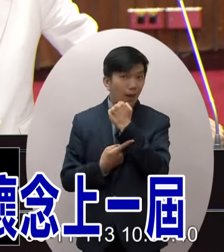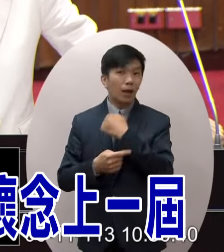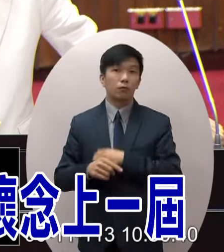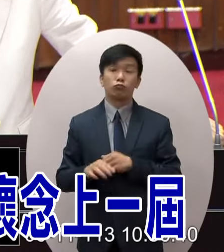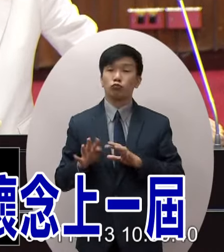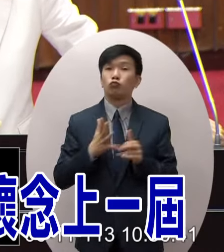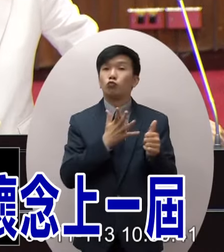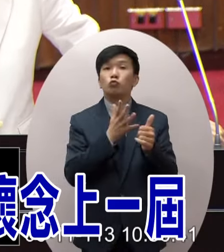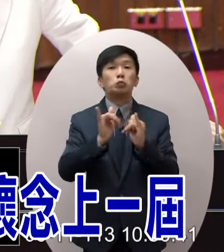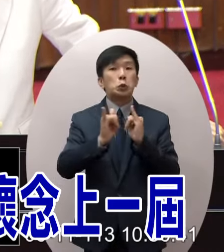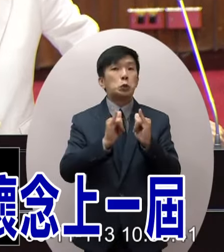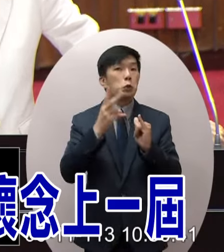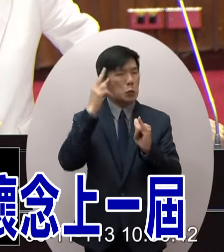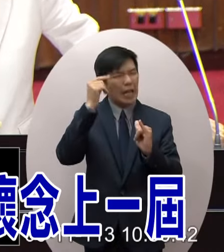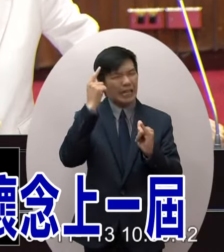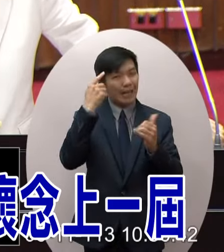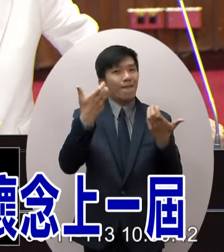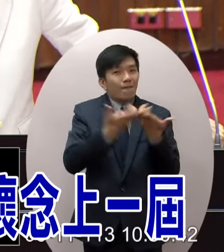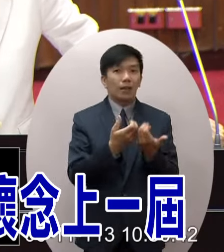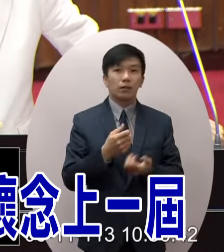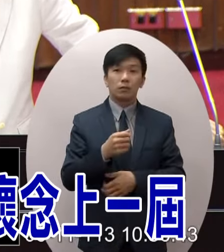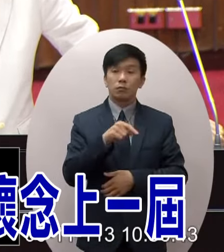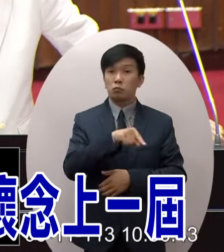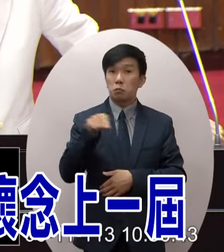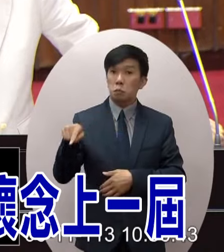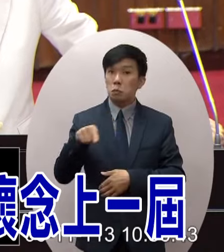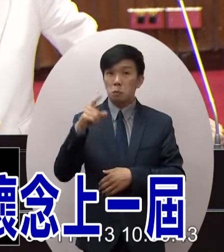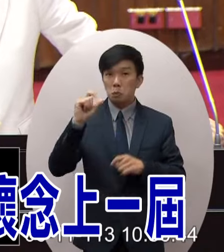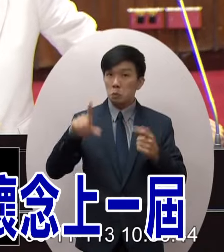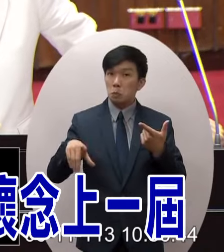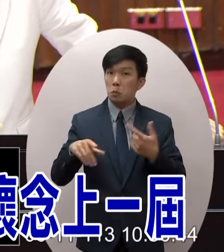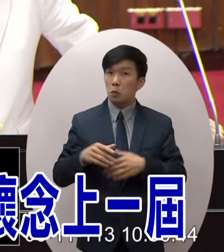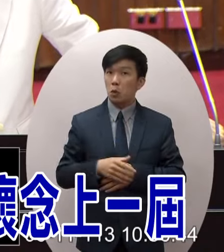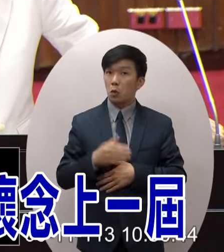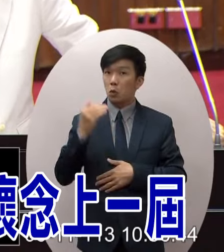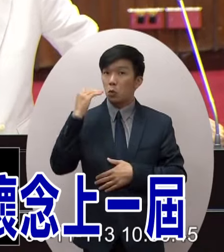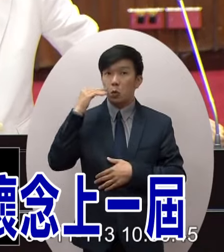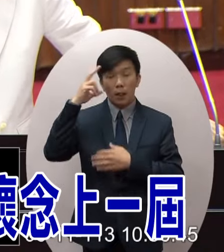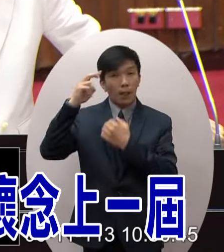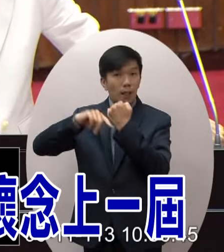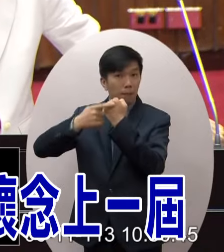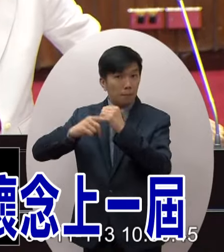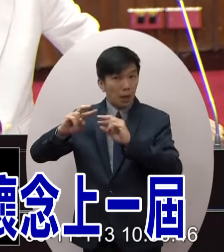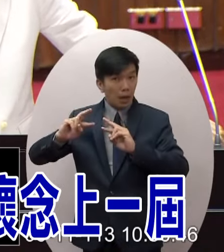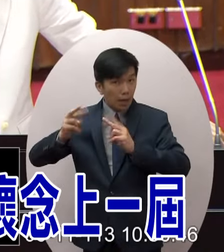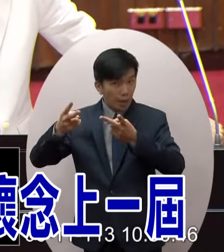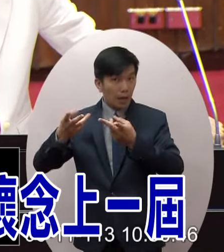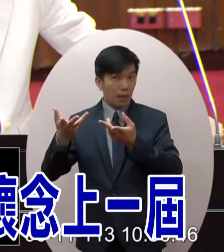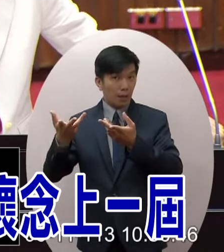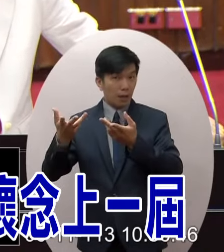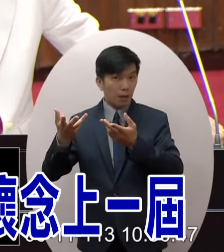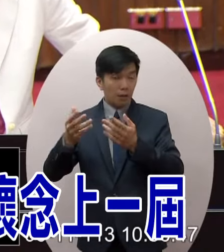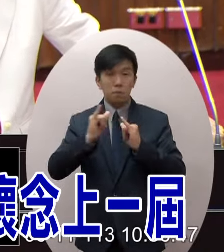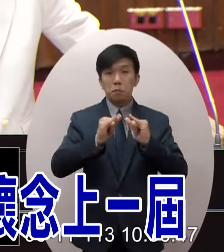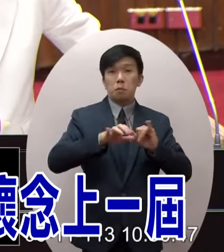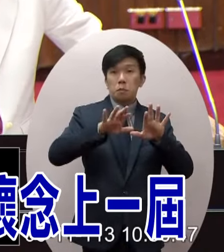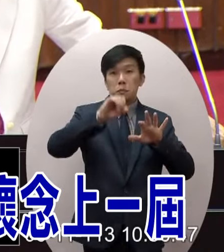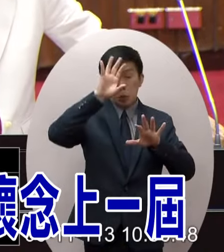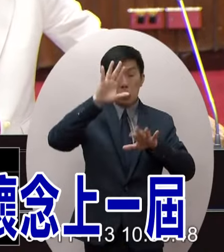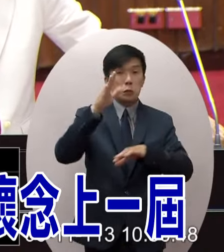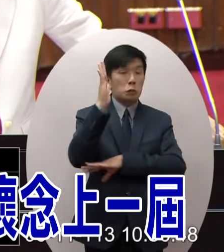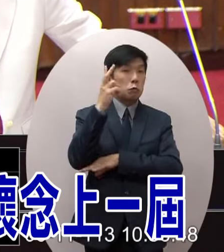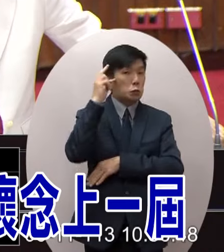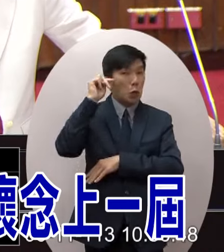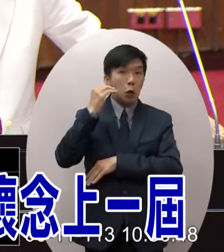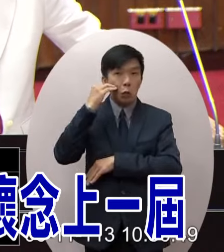认为他们是反对的，你认不认为应该透过修宪？我们符合宪法规定嘛，虽然宪法不为民进党政府认为是个灾难，但是